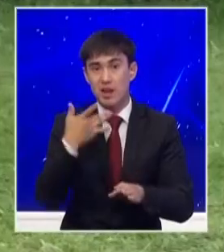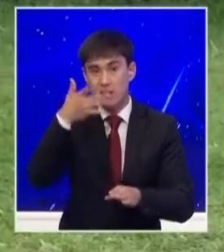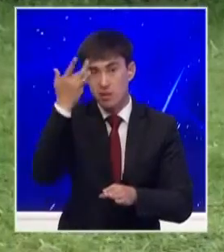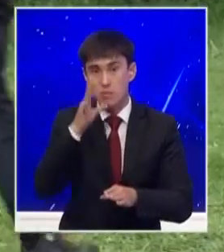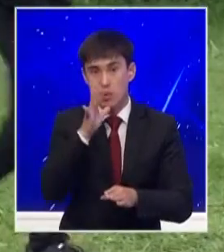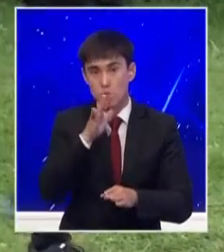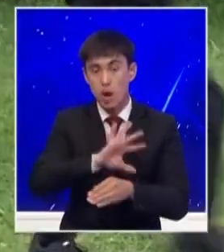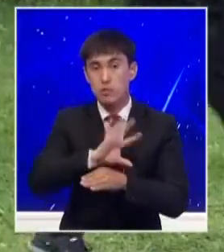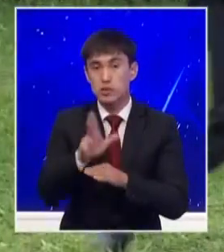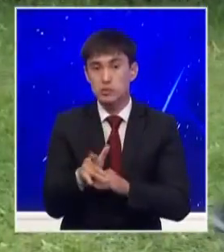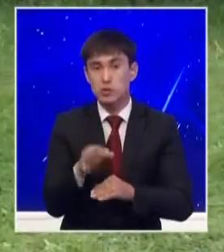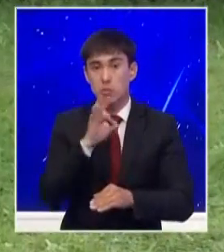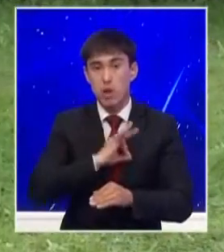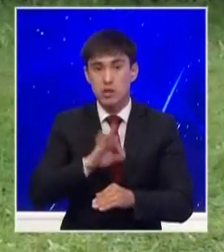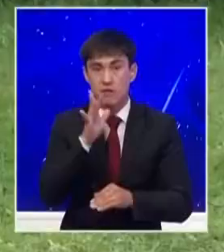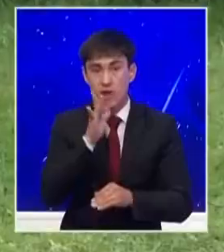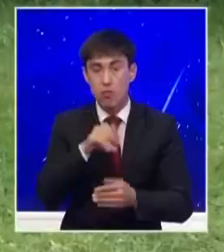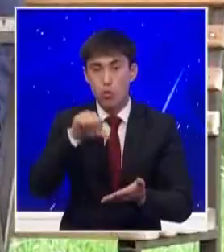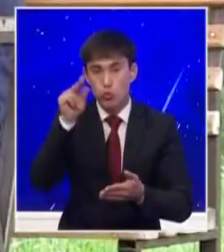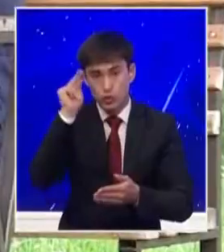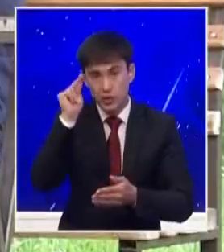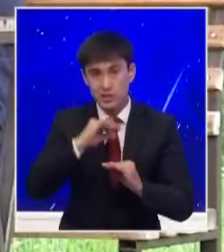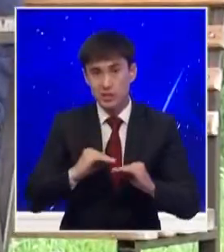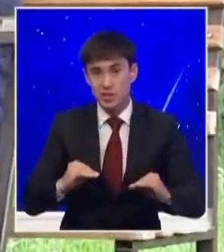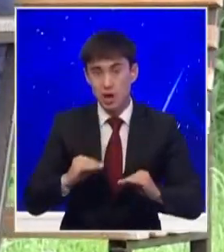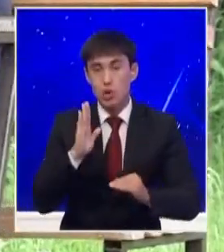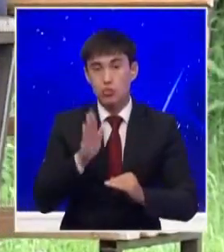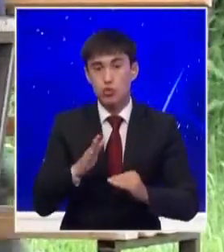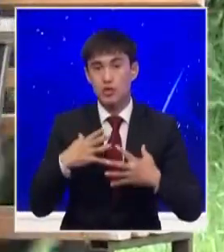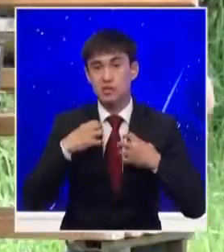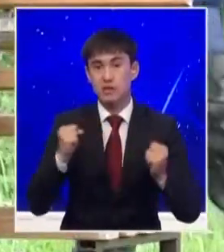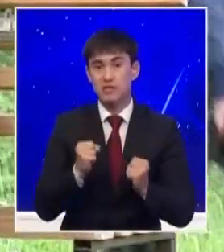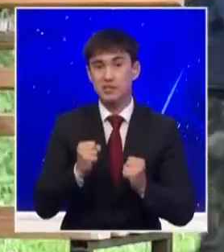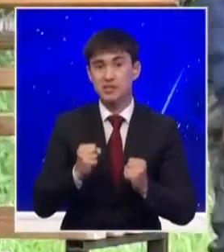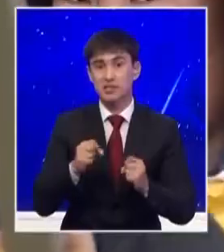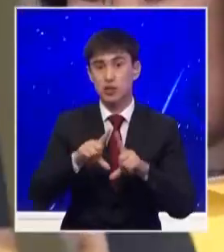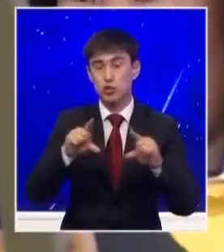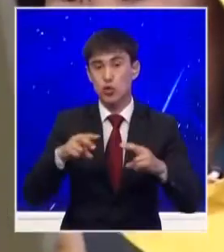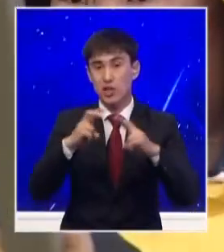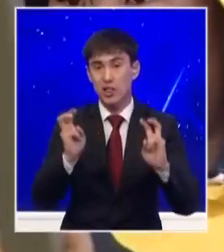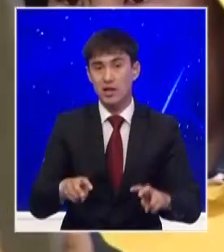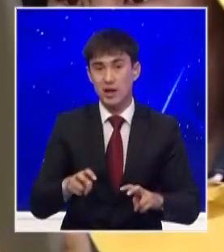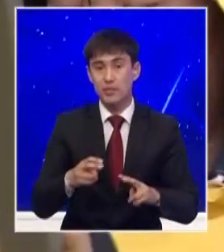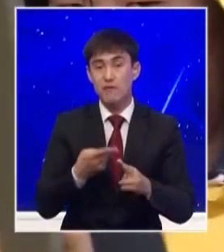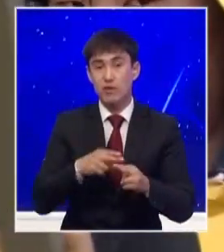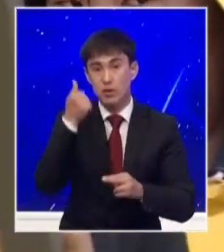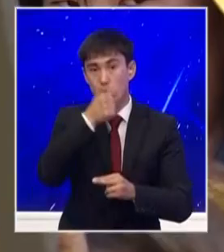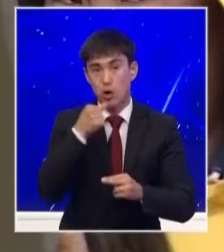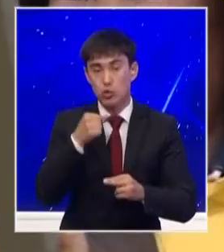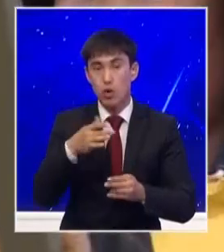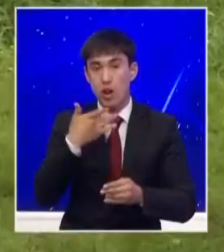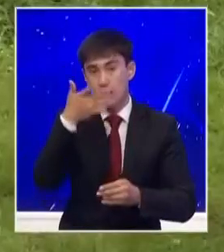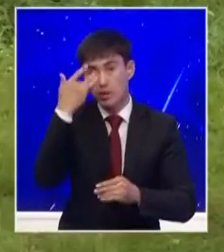летний период обеспечение полезного досуга учащихся ложится на оздоровительные и пришкольные лагеря. В этом году